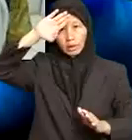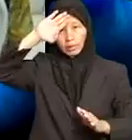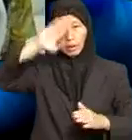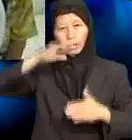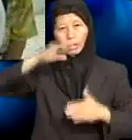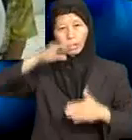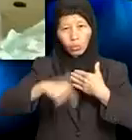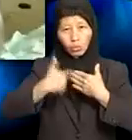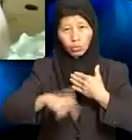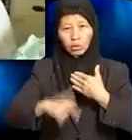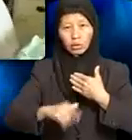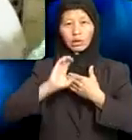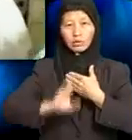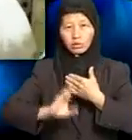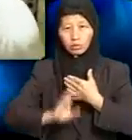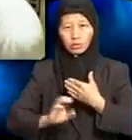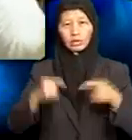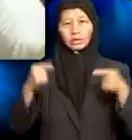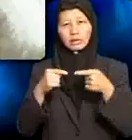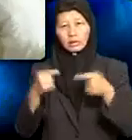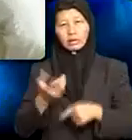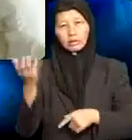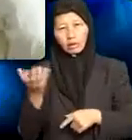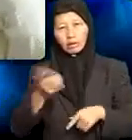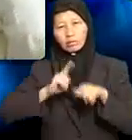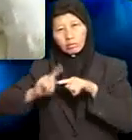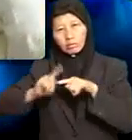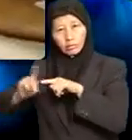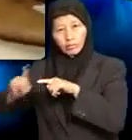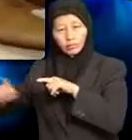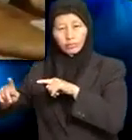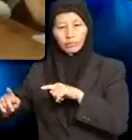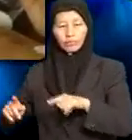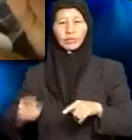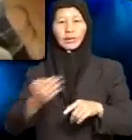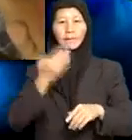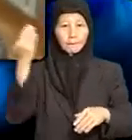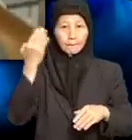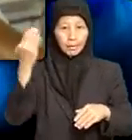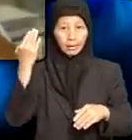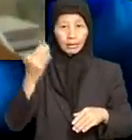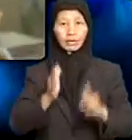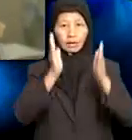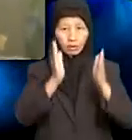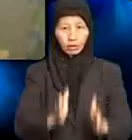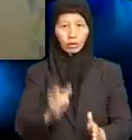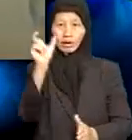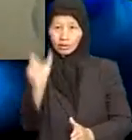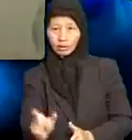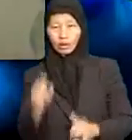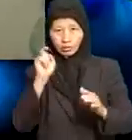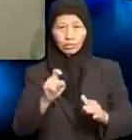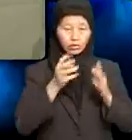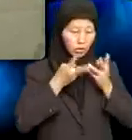luka, cedera, sakit dan sebagainya. Pada asalnya, seseorang itu hendaklah